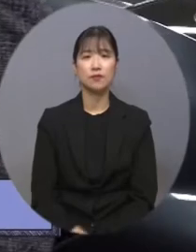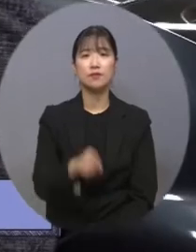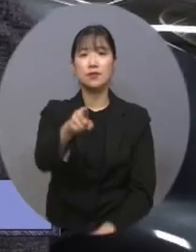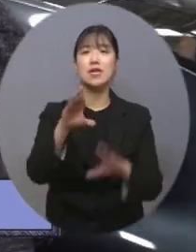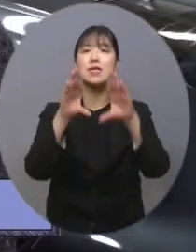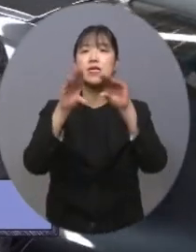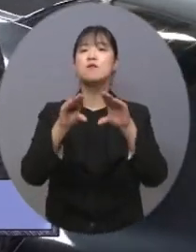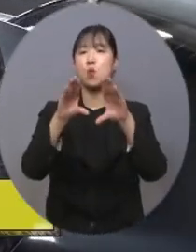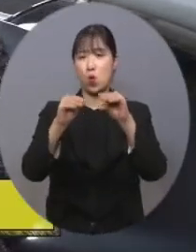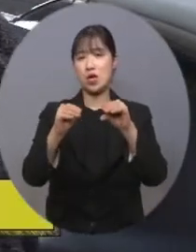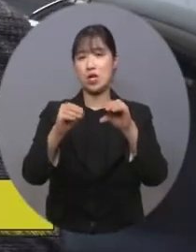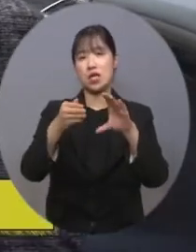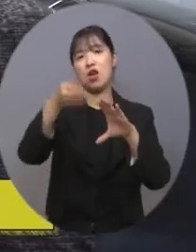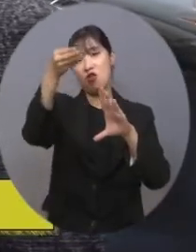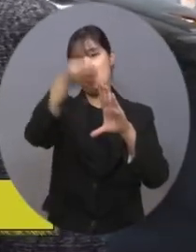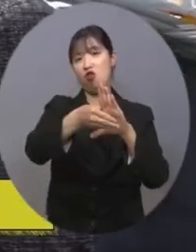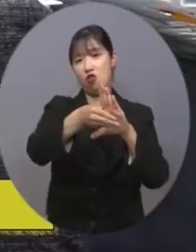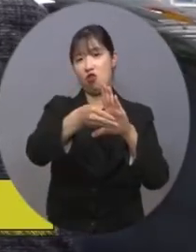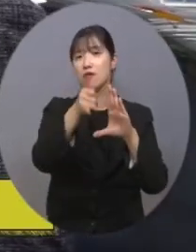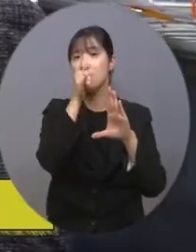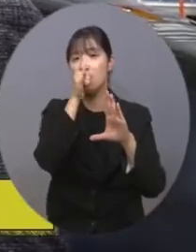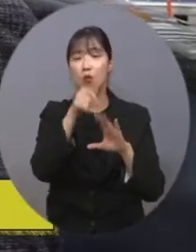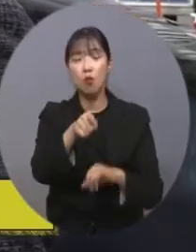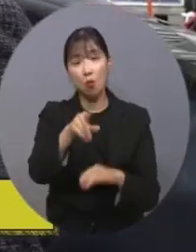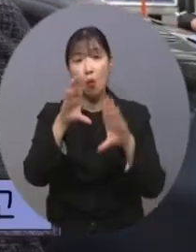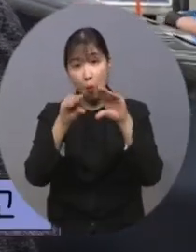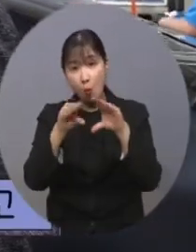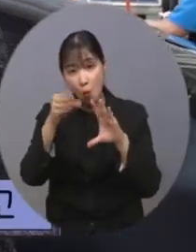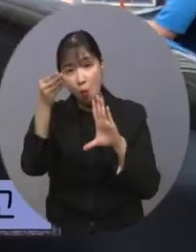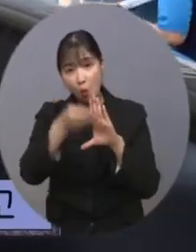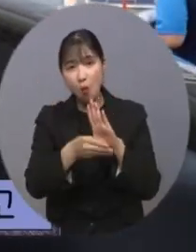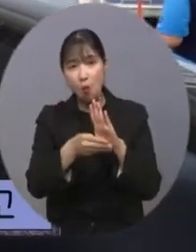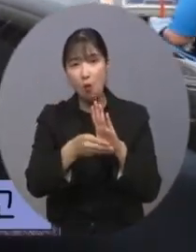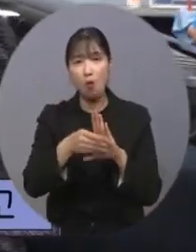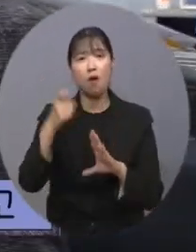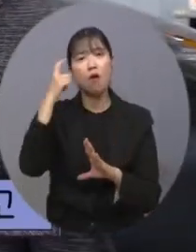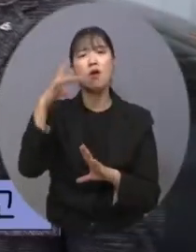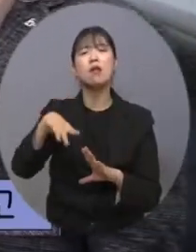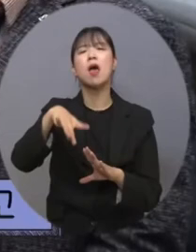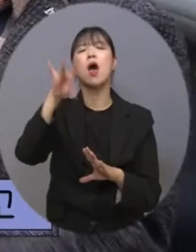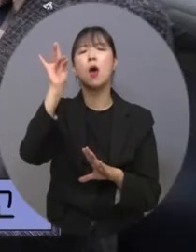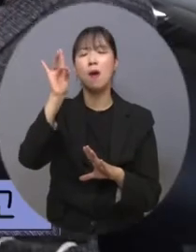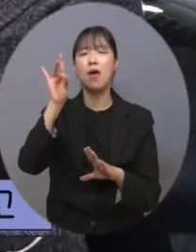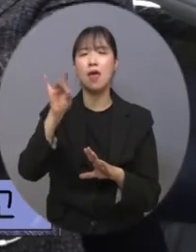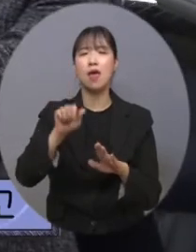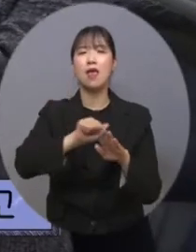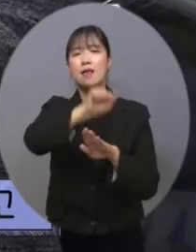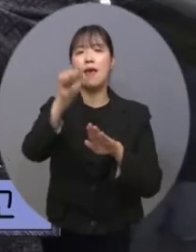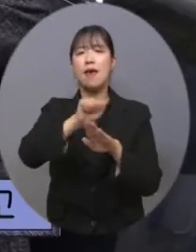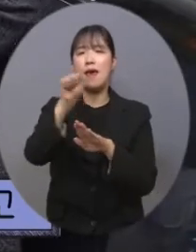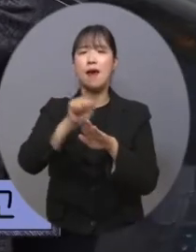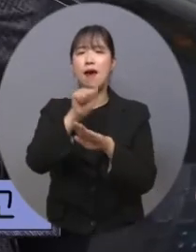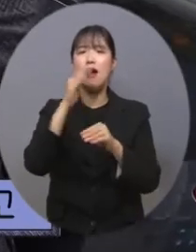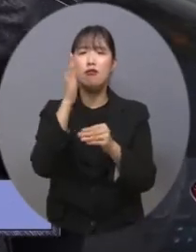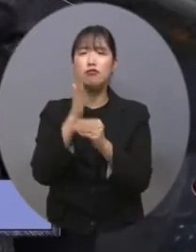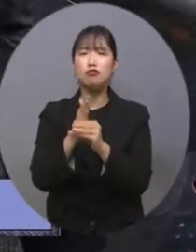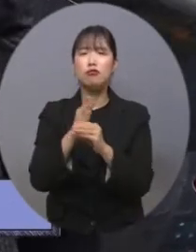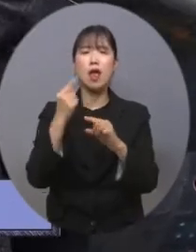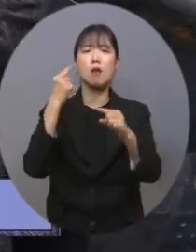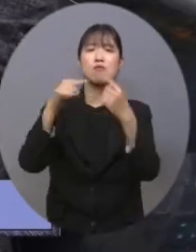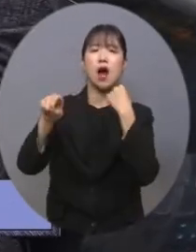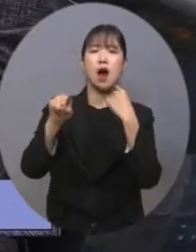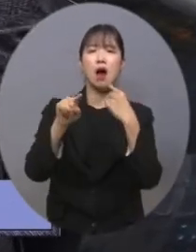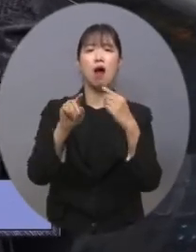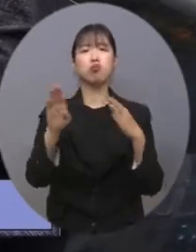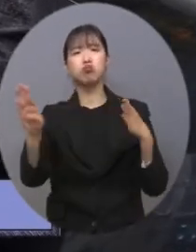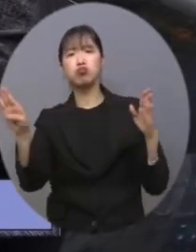스펀지 지금 끼워놨거든요. 스펀지가 끼어져 있네요. 예예. 예. 저희들이 처음에 세차하다가 호흡이 안 맞아가지고 한번 문을